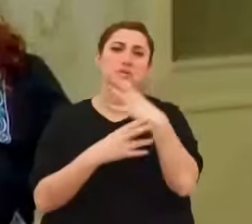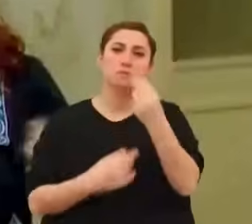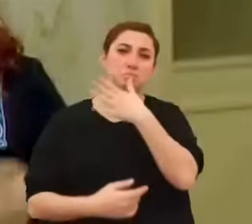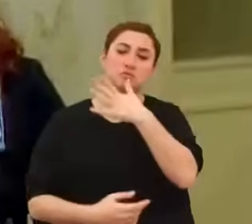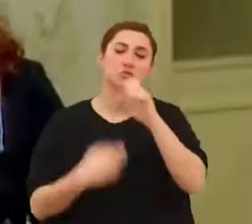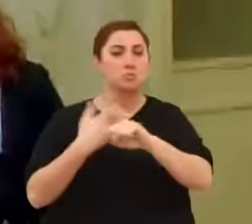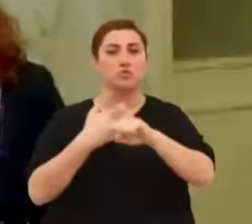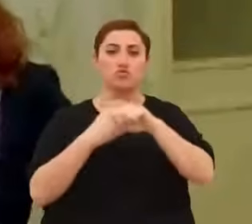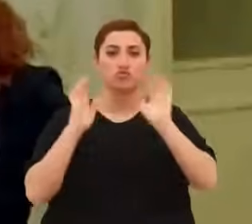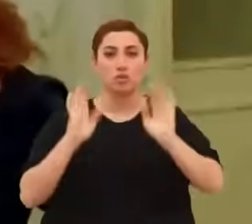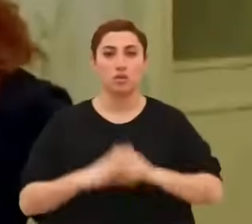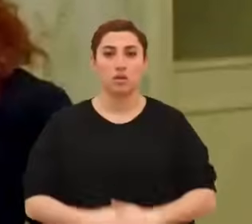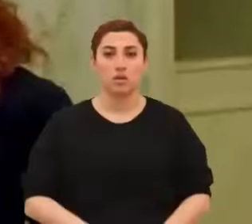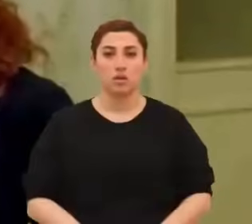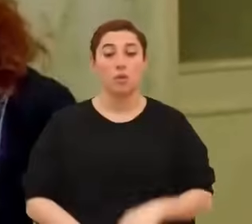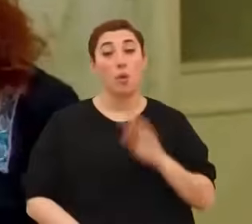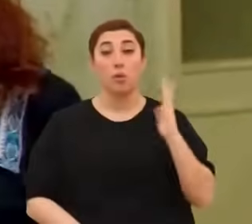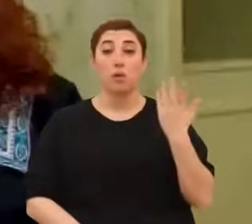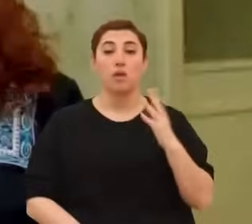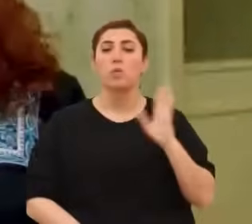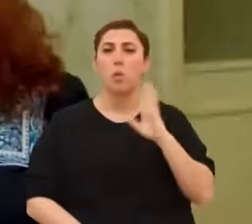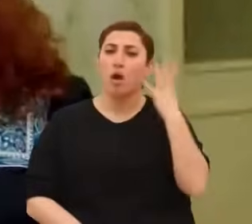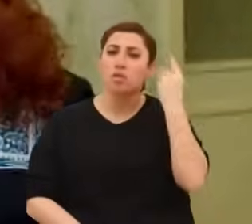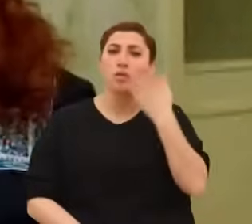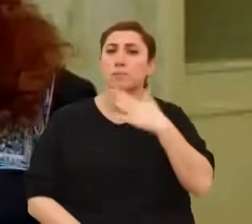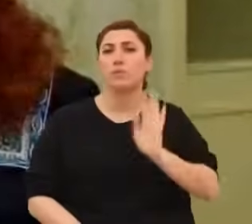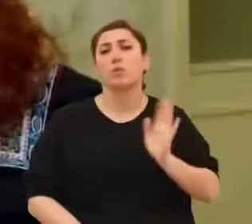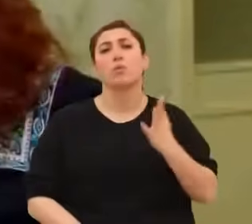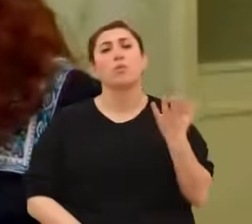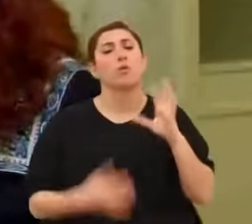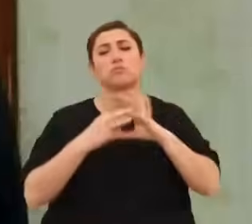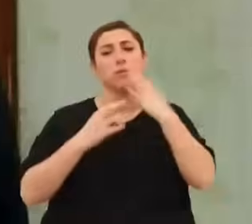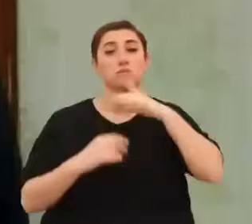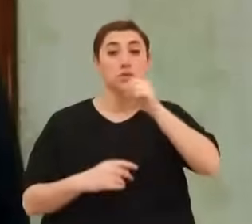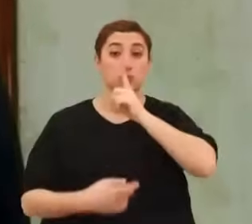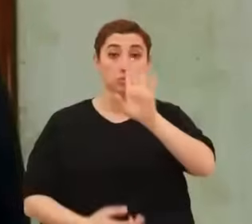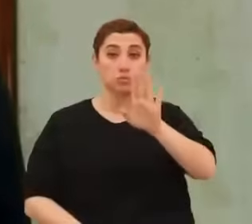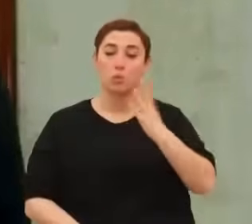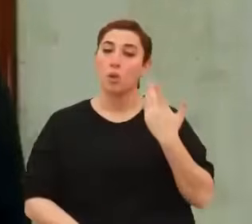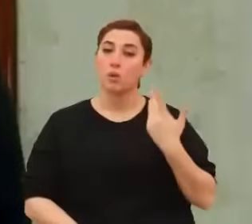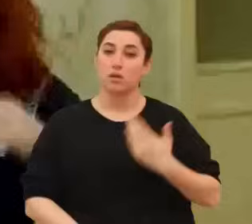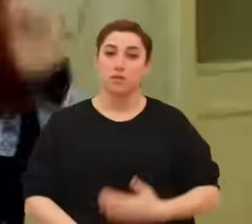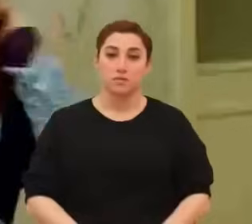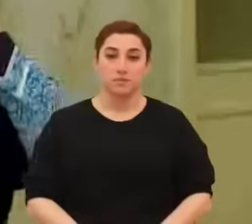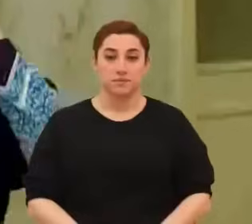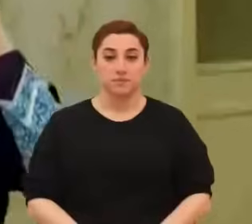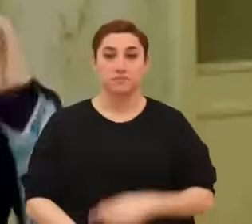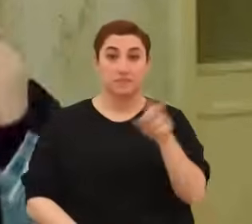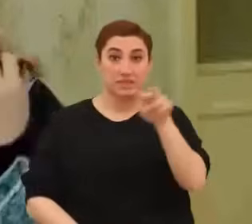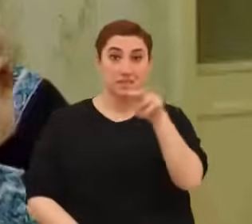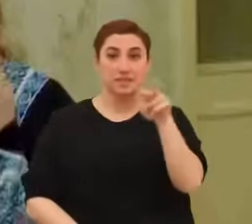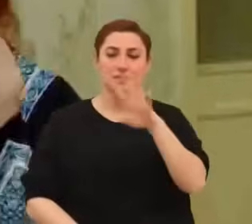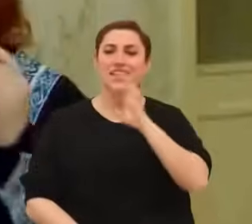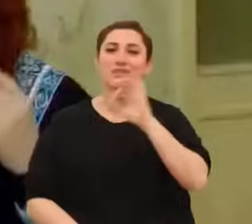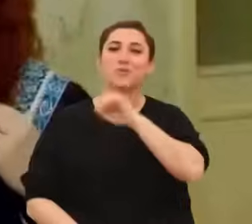başarılısınız maşallah. Yani, Allah Allah. Ne alakası var anne? Hiç alakası yok. Sen sus. Hayret bir şey. Siz